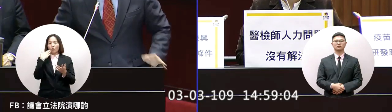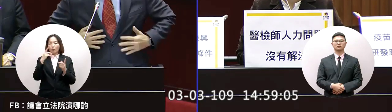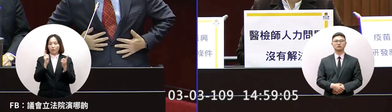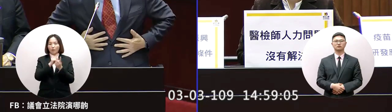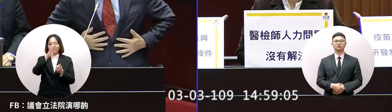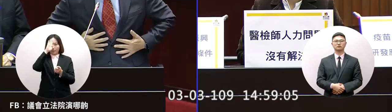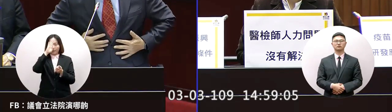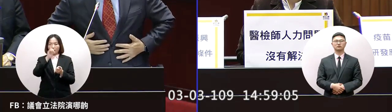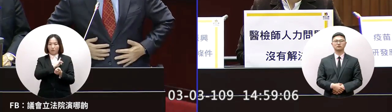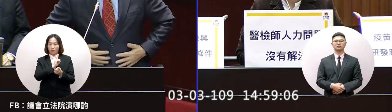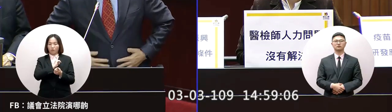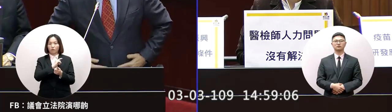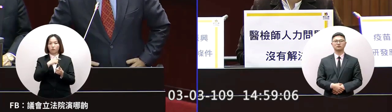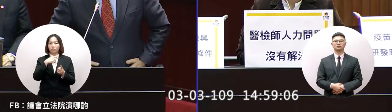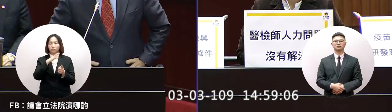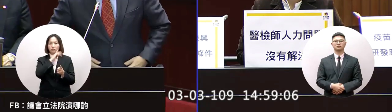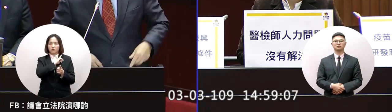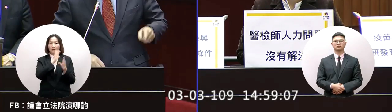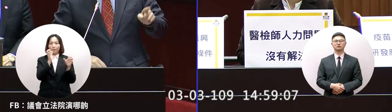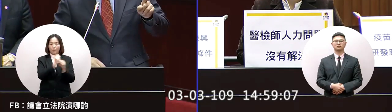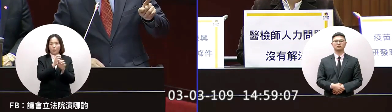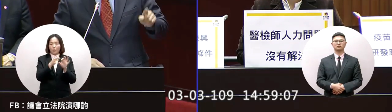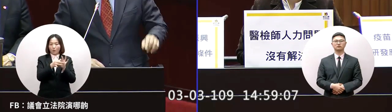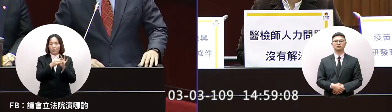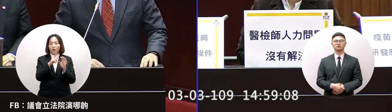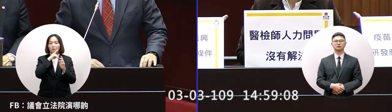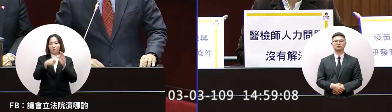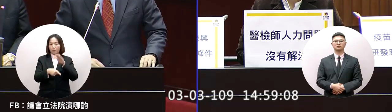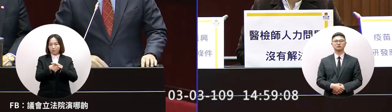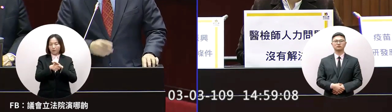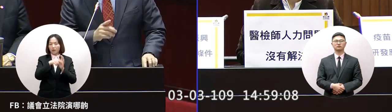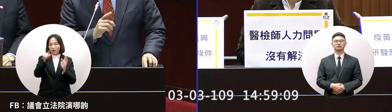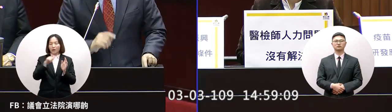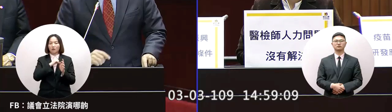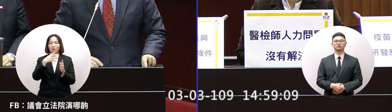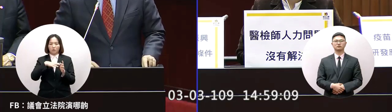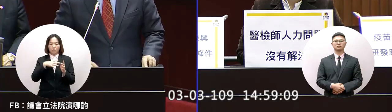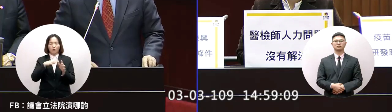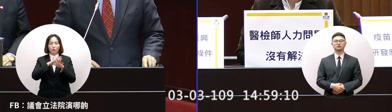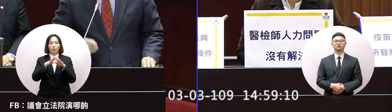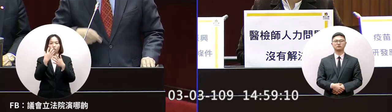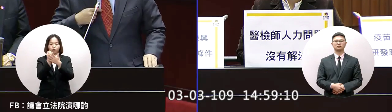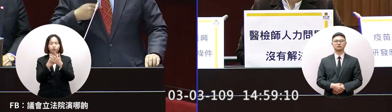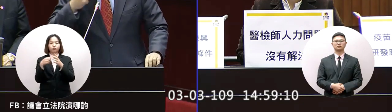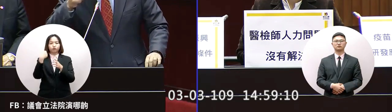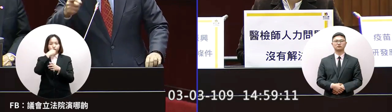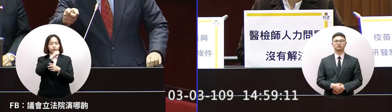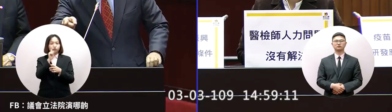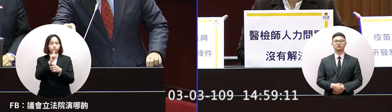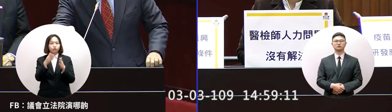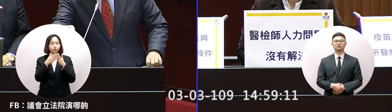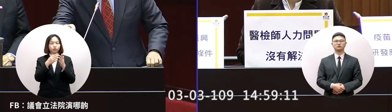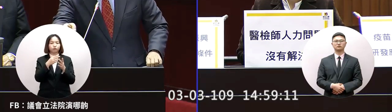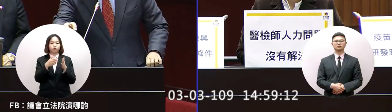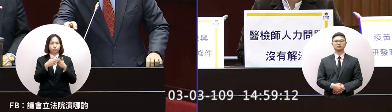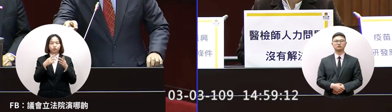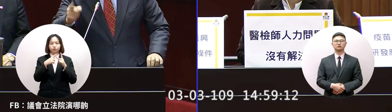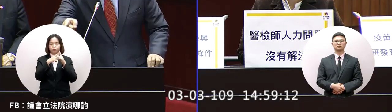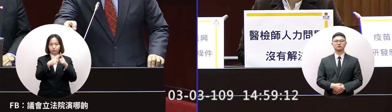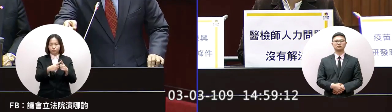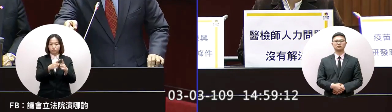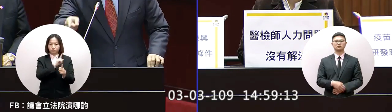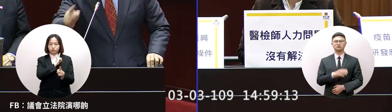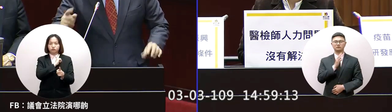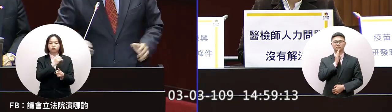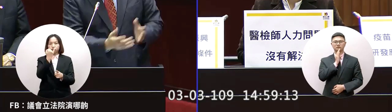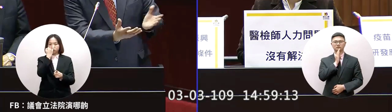病了，他有病的话，他纵然是失联移工，他也知道这个状况哦，他还是愿意留在台湾。因为什么？他要必须去自